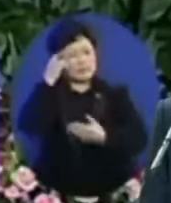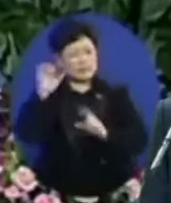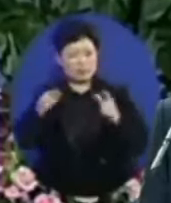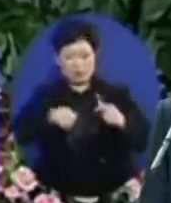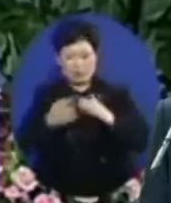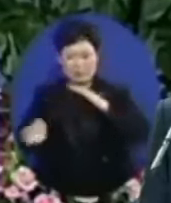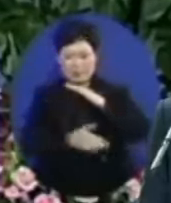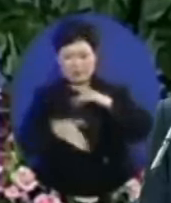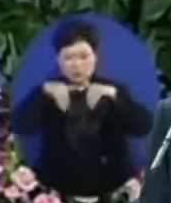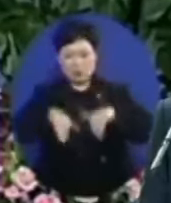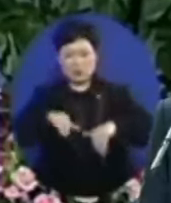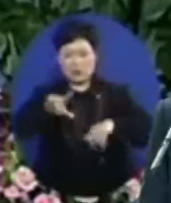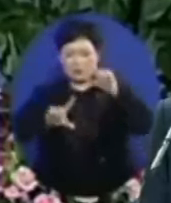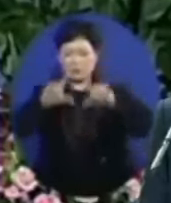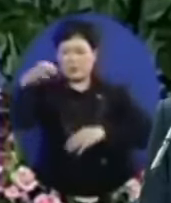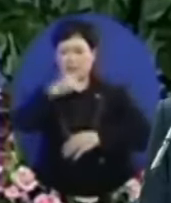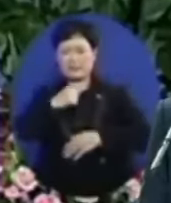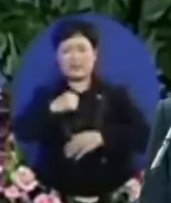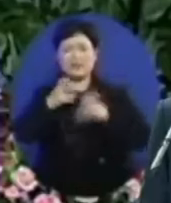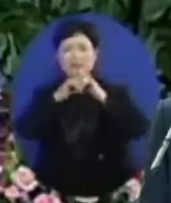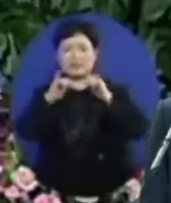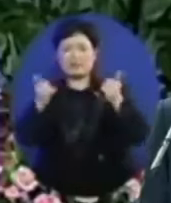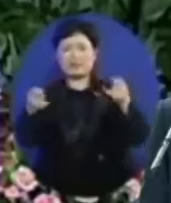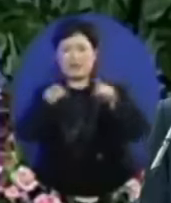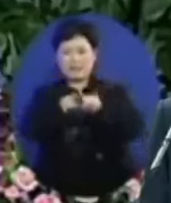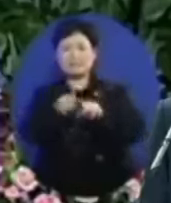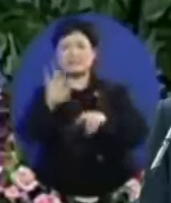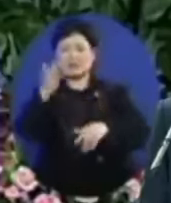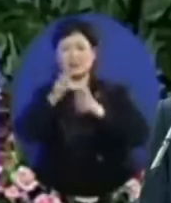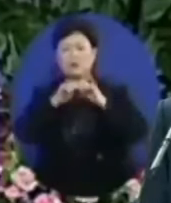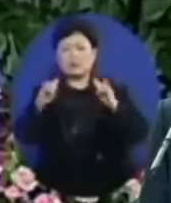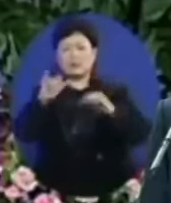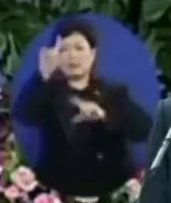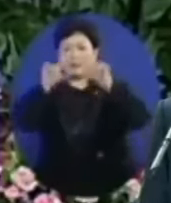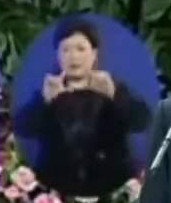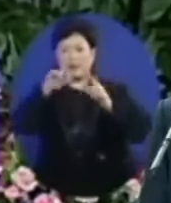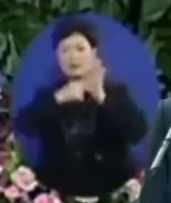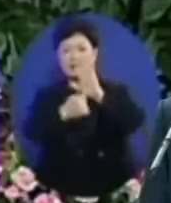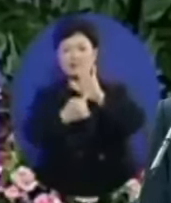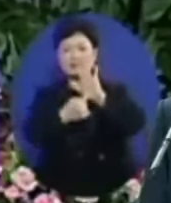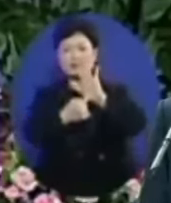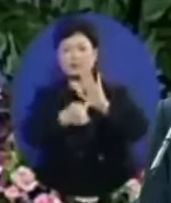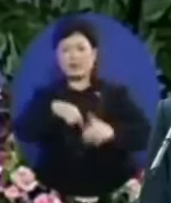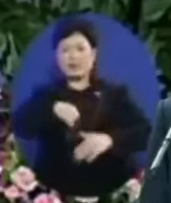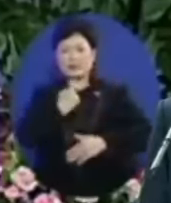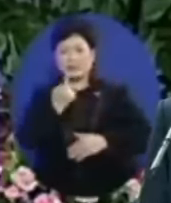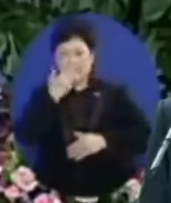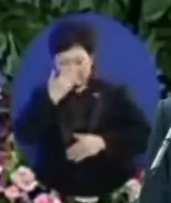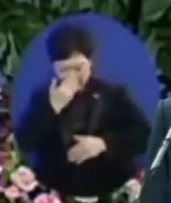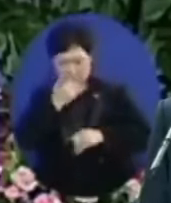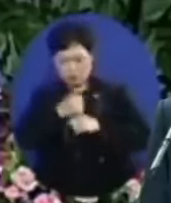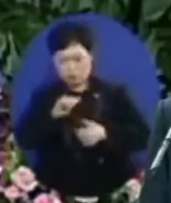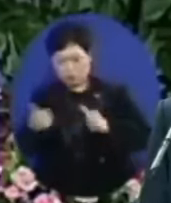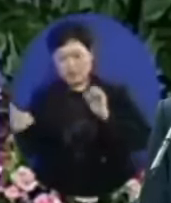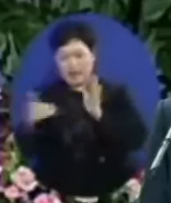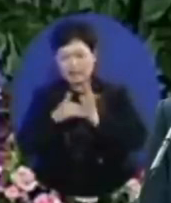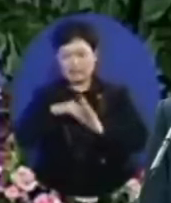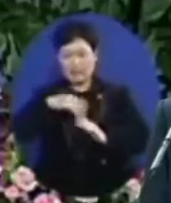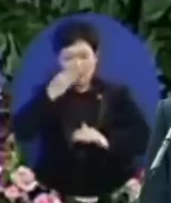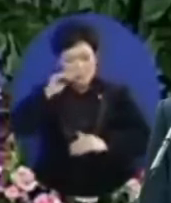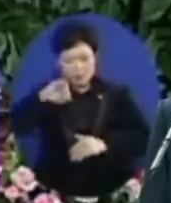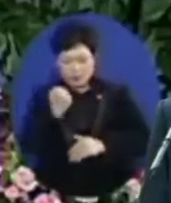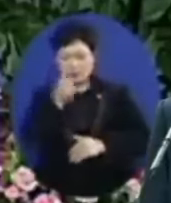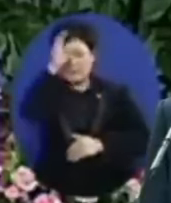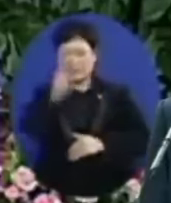비워 종의 형체를 가지사 사람들과 같이 되셨고 사람의 모양으로 나타나서 자기를 낮추시고 죽기까지 복종하셨으니